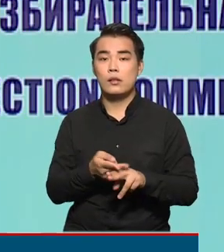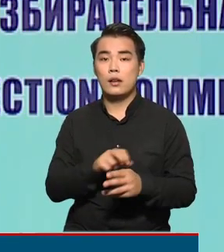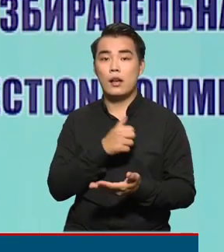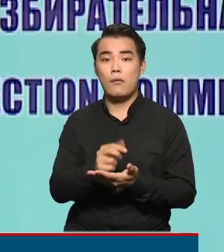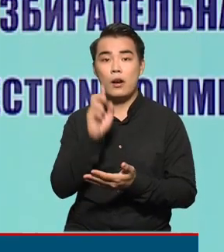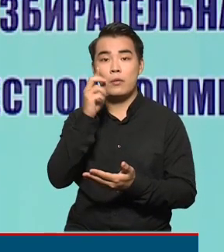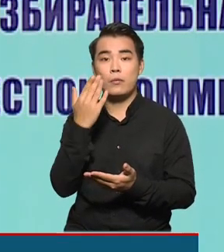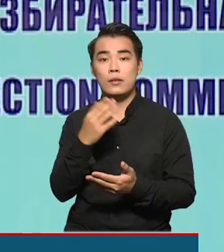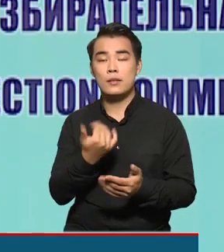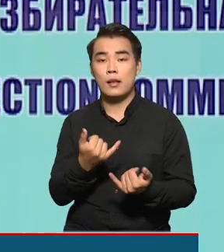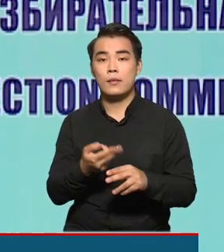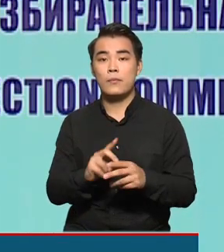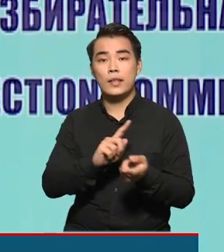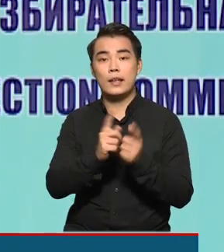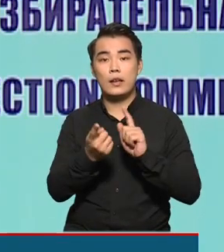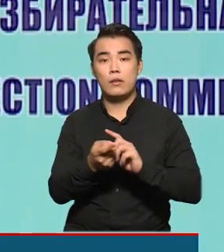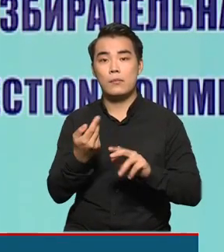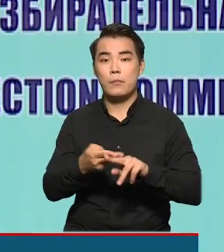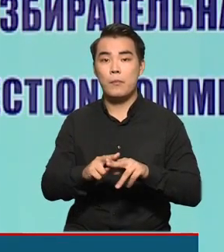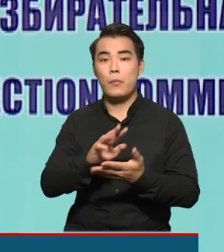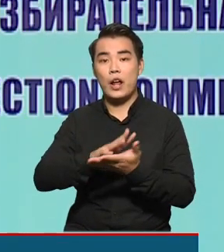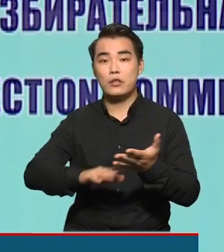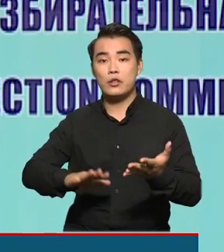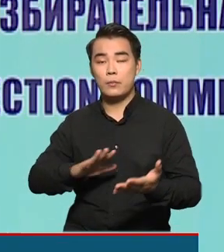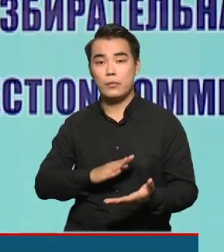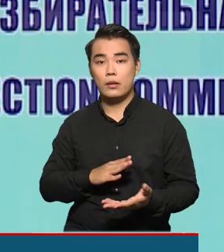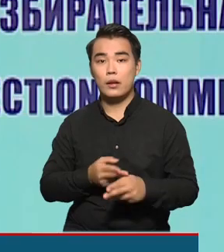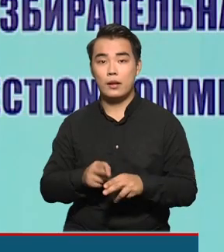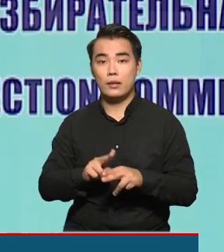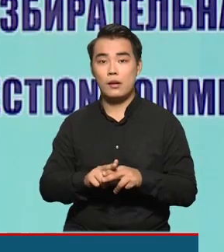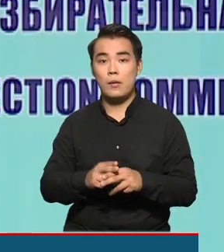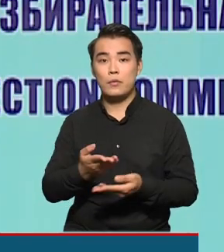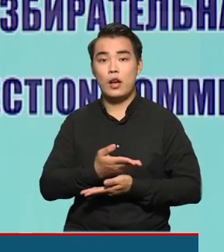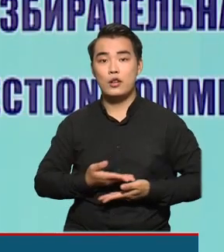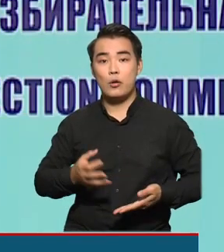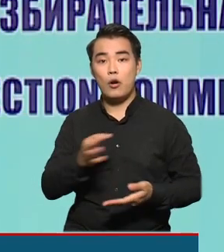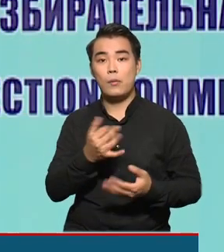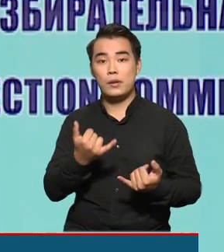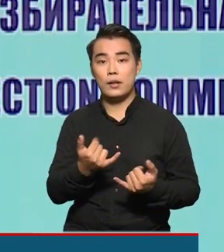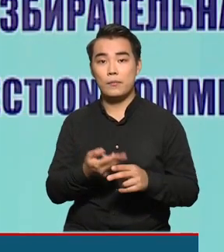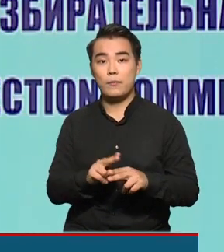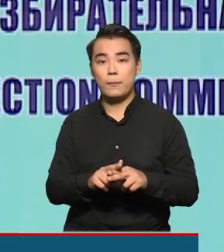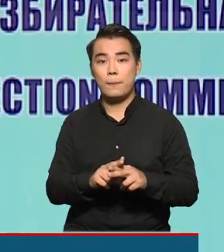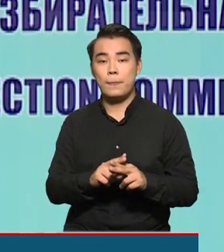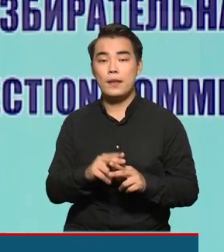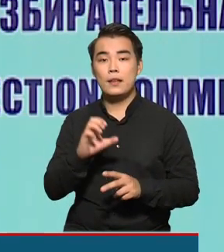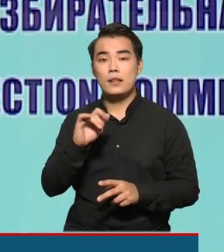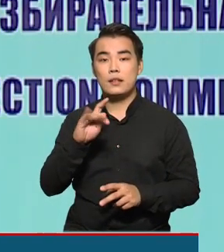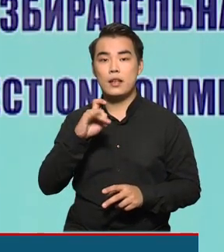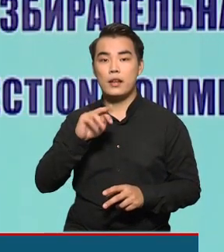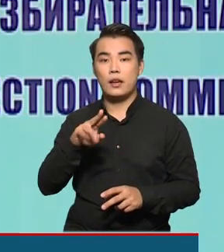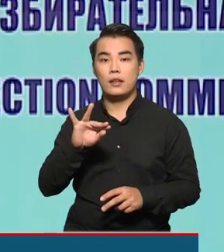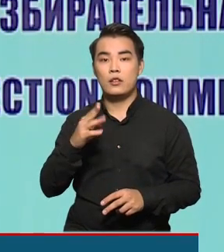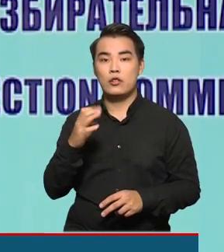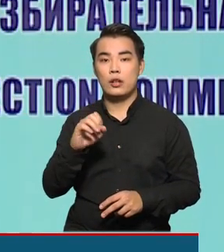бастамасымен жүргізіп жатқан саяси реформаның жалғасы болып табылады. Біздің облысымыз бойынша Сырдария және Шиел